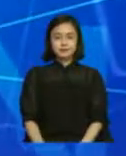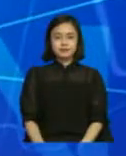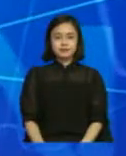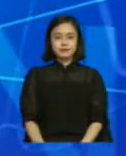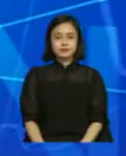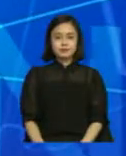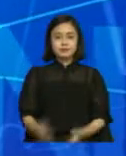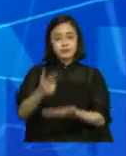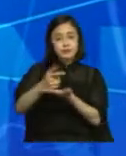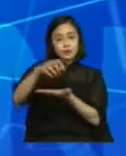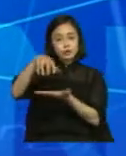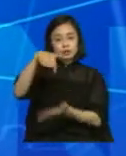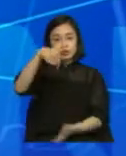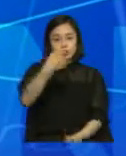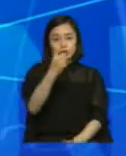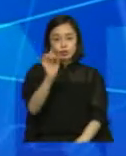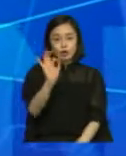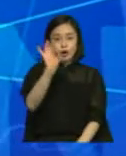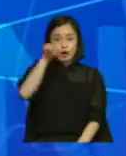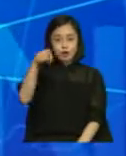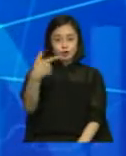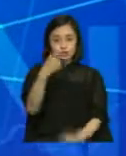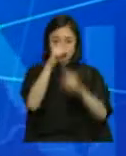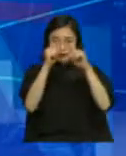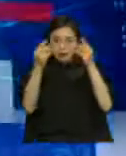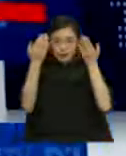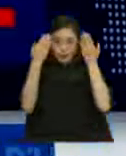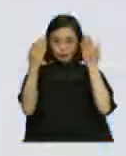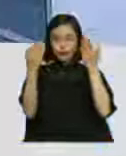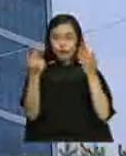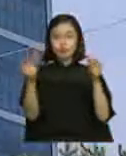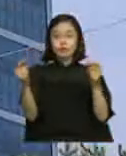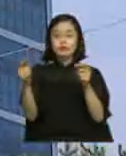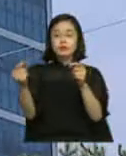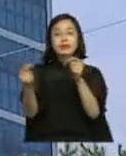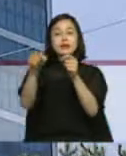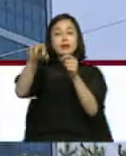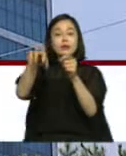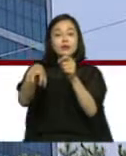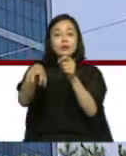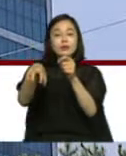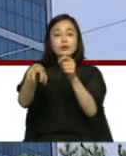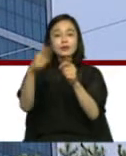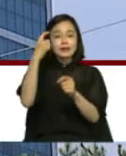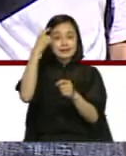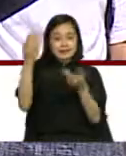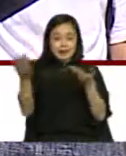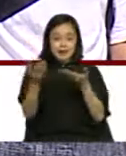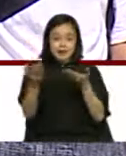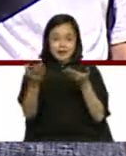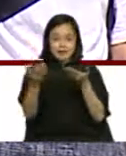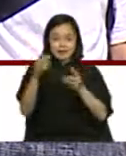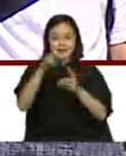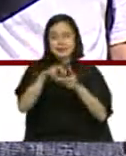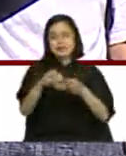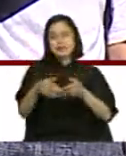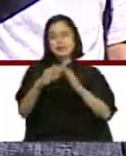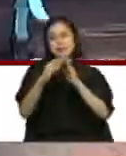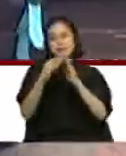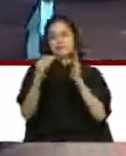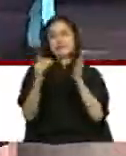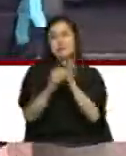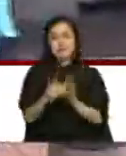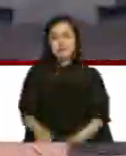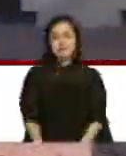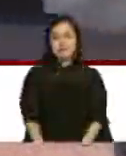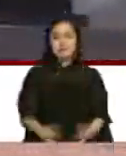노원구 광운대 후문에 동북권 창업 거점센터가 문을 엽니다. 서울시와 노원구는 27일